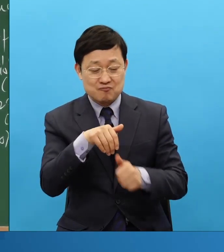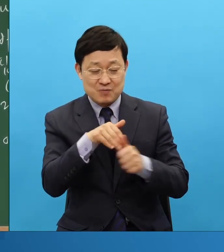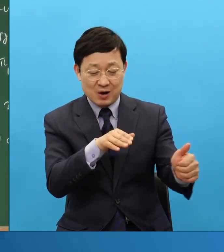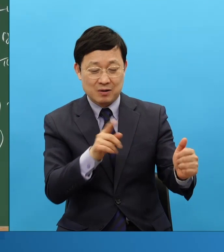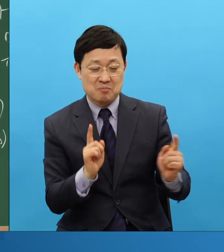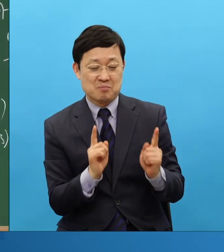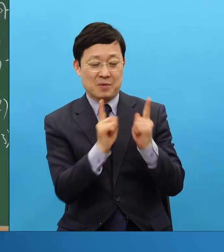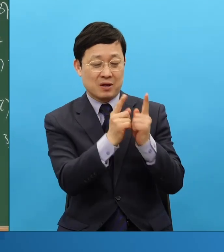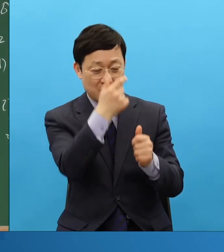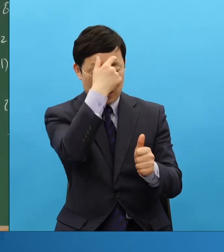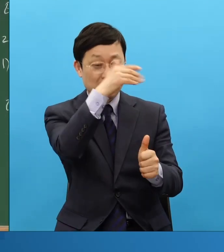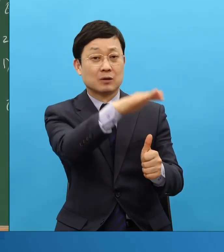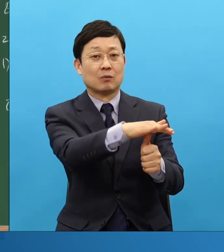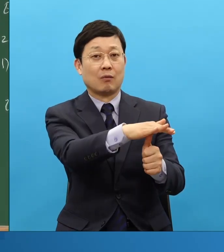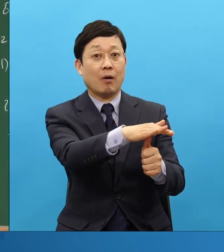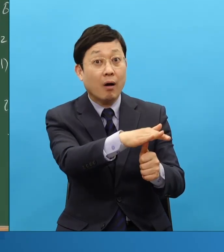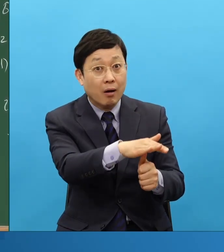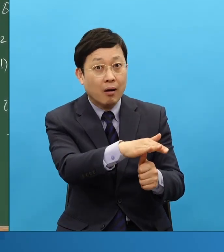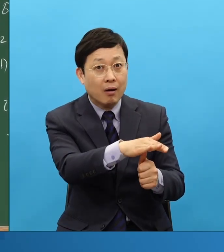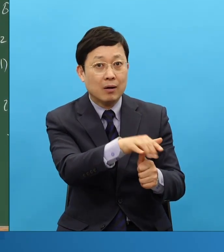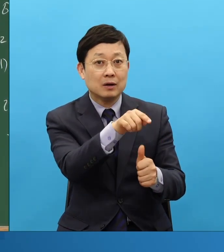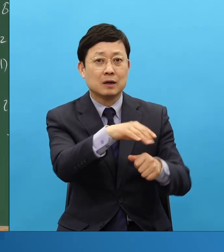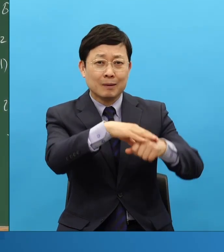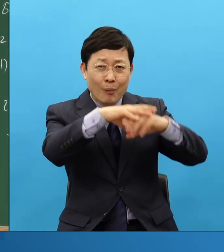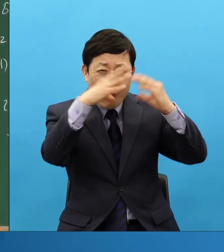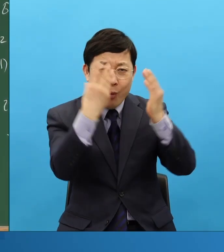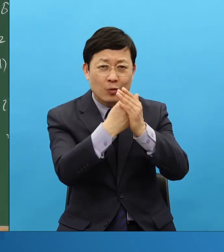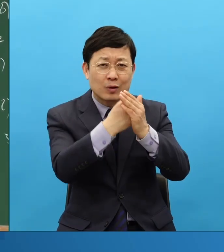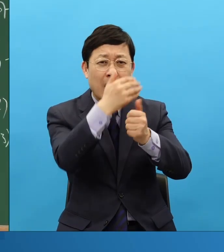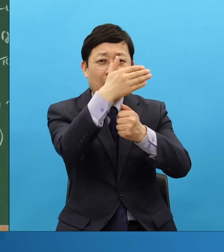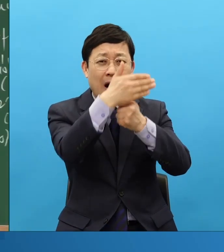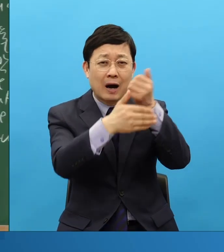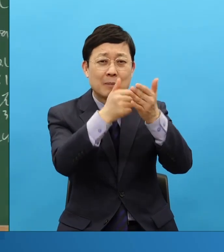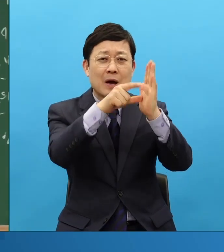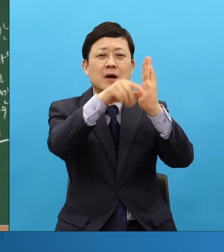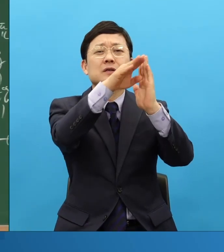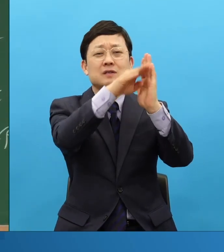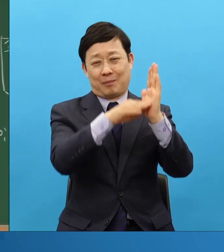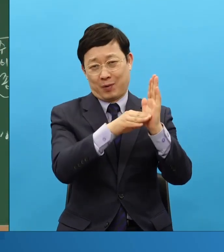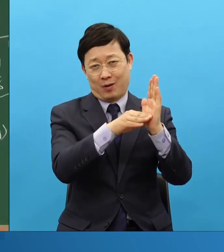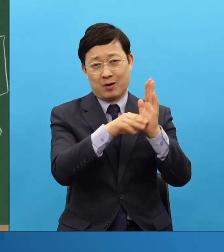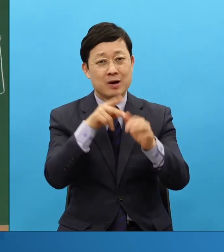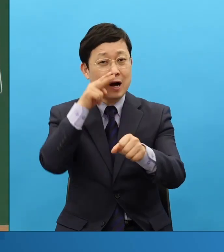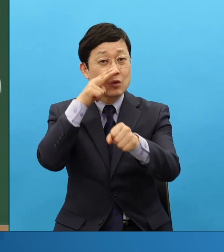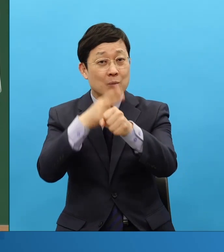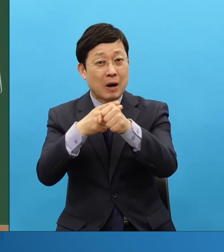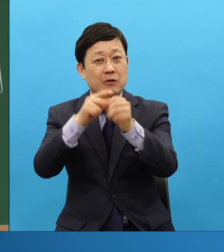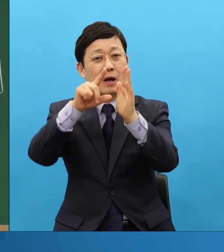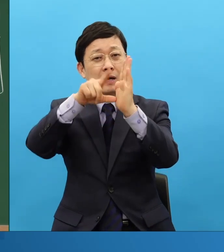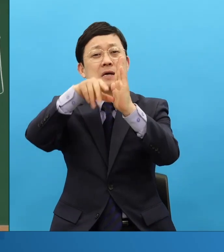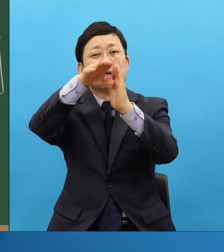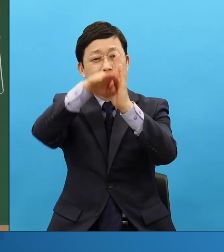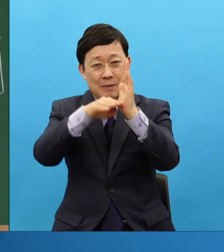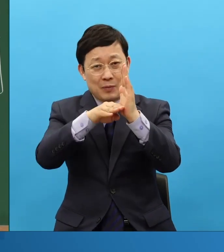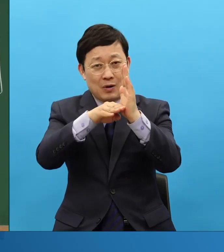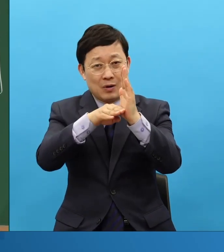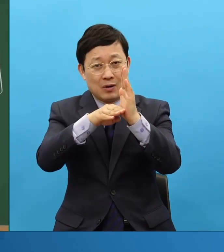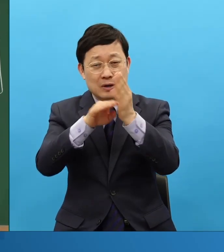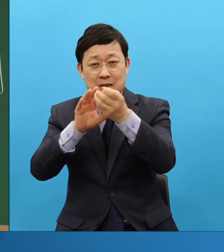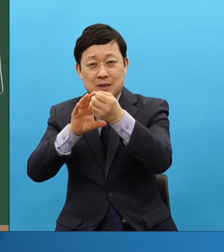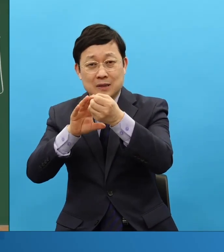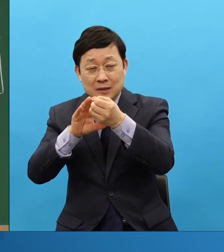Ananias was with it. 하나님의 시간표. Inside of God's time schedule. 그리고 바울의 시간표. And also 그 말은